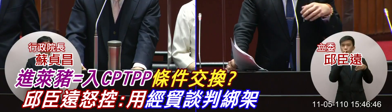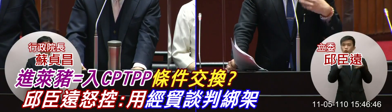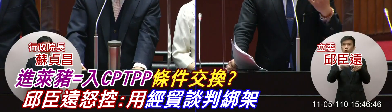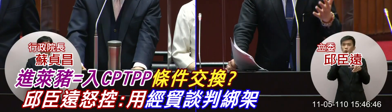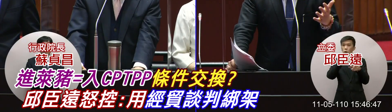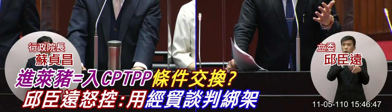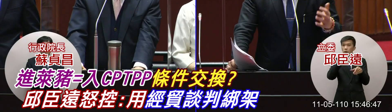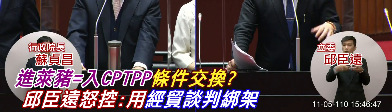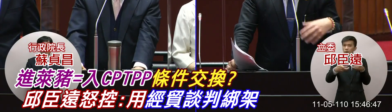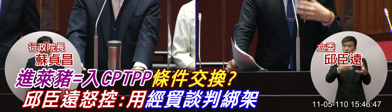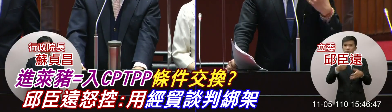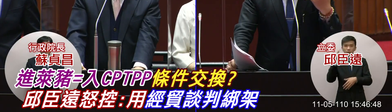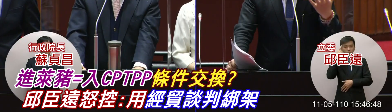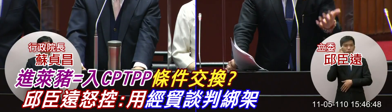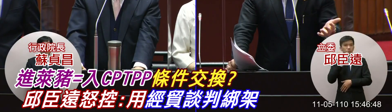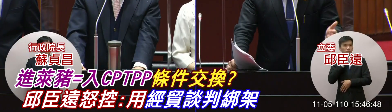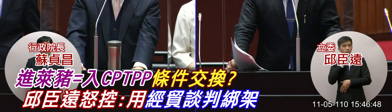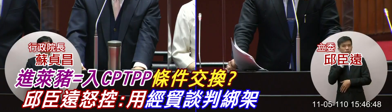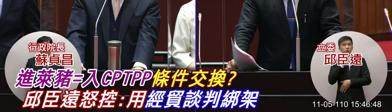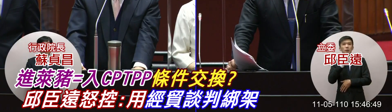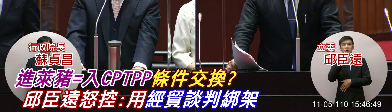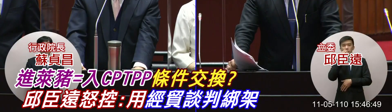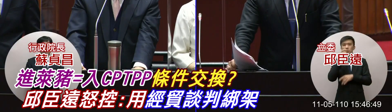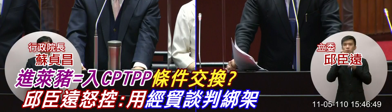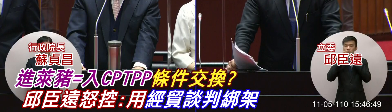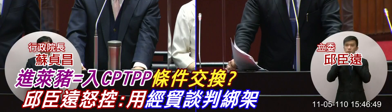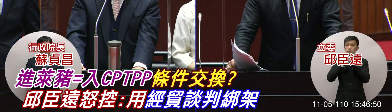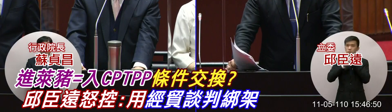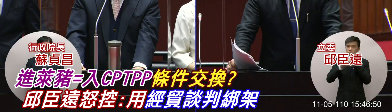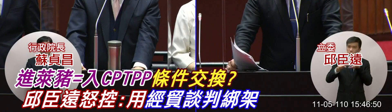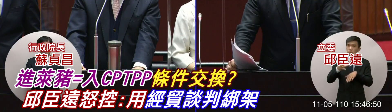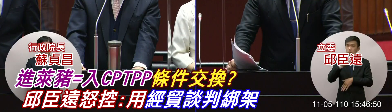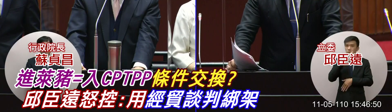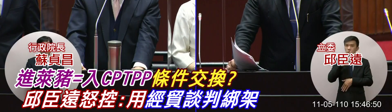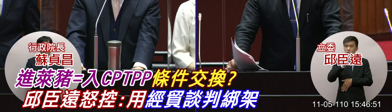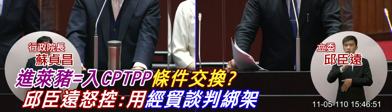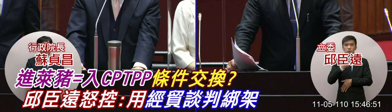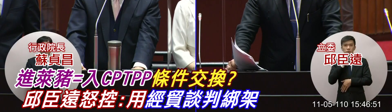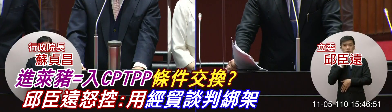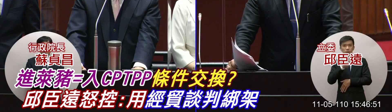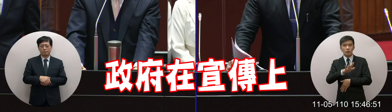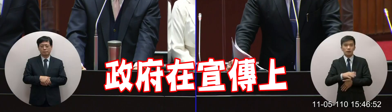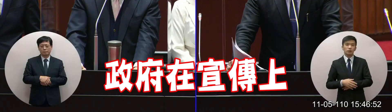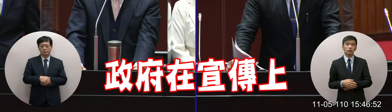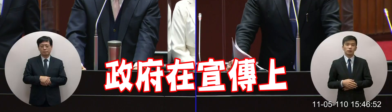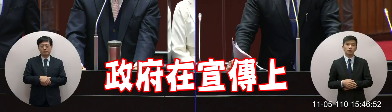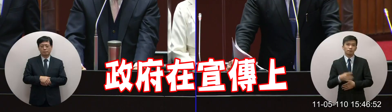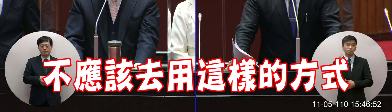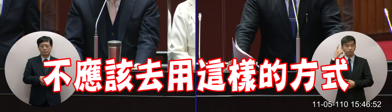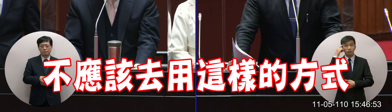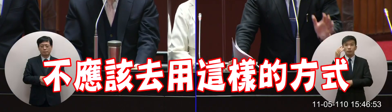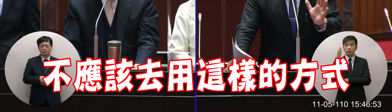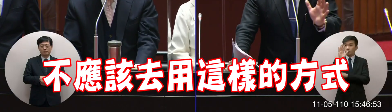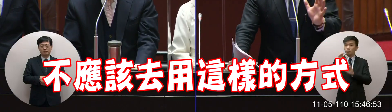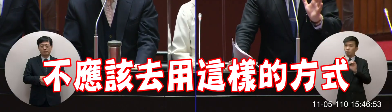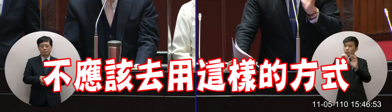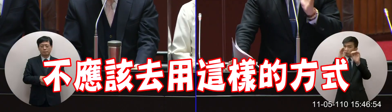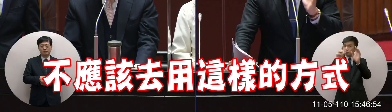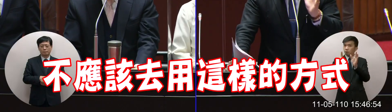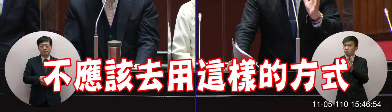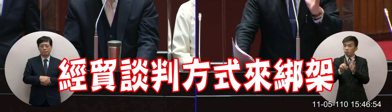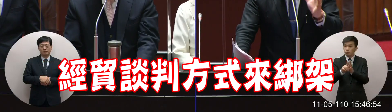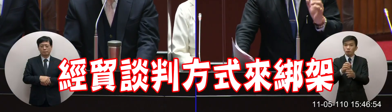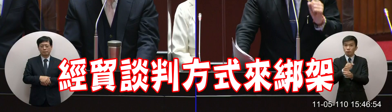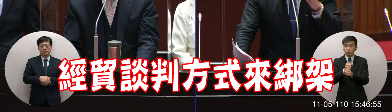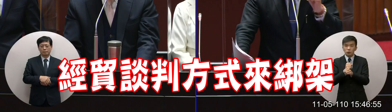上是对于这个食安还有这个所谓的这个食安的这些疑虑哈，所以我们认为说政府在宣传上不应该去用这样